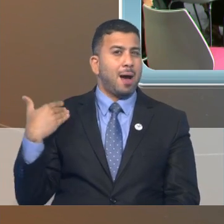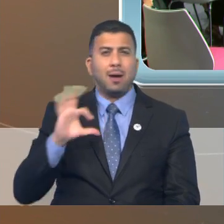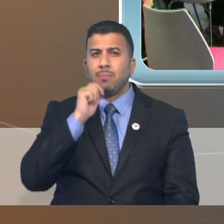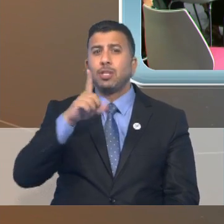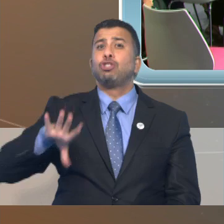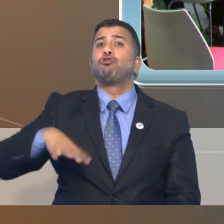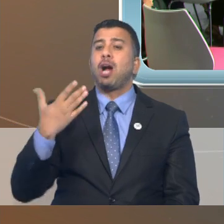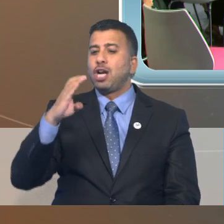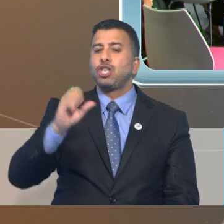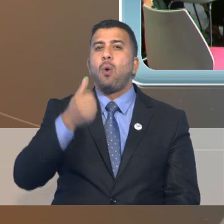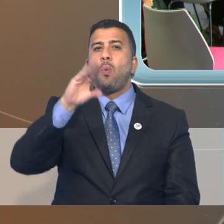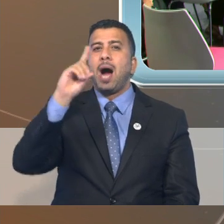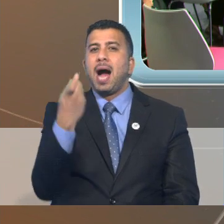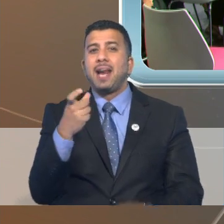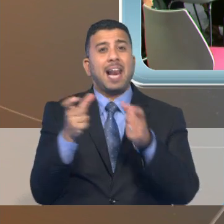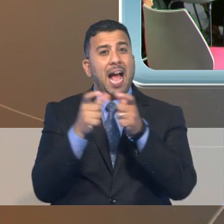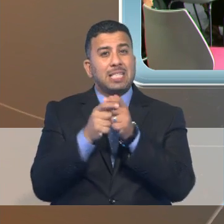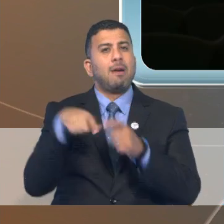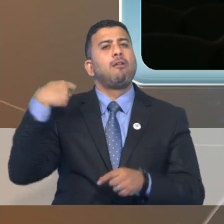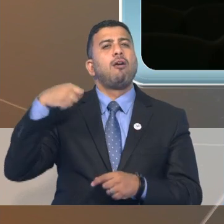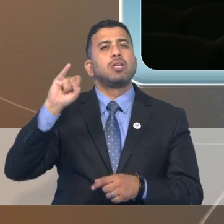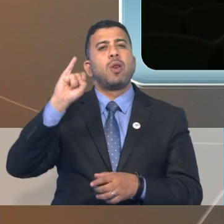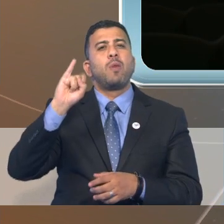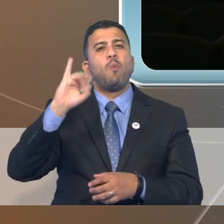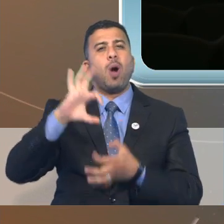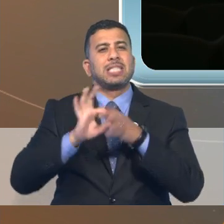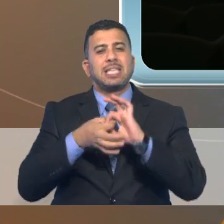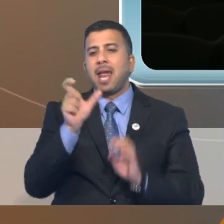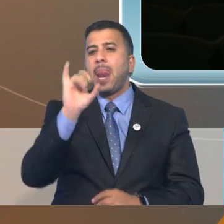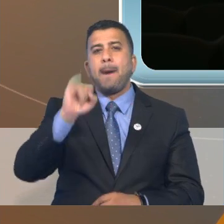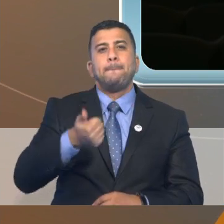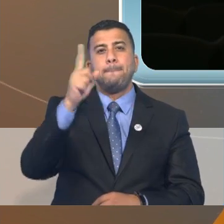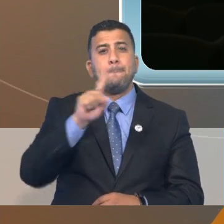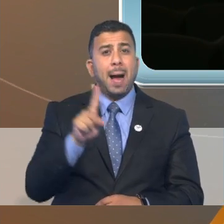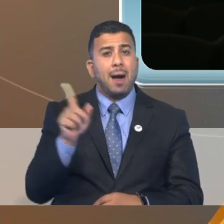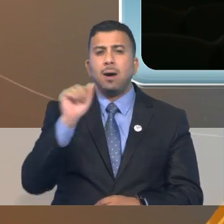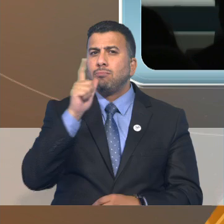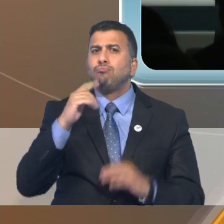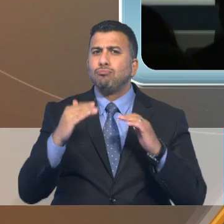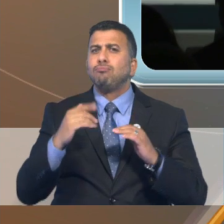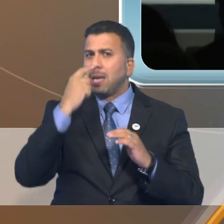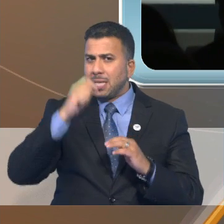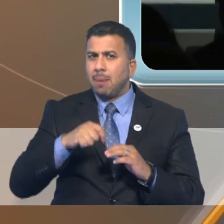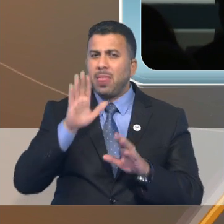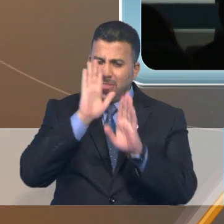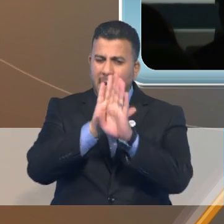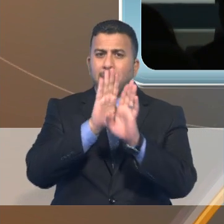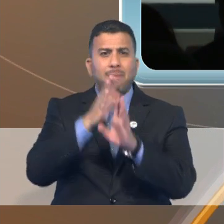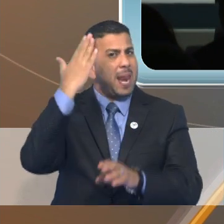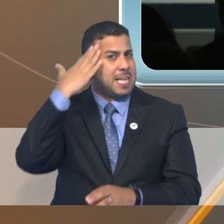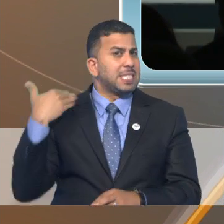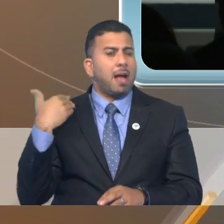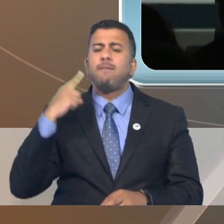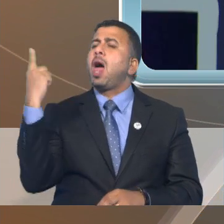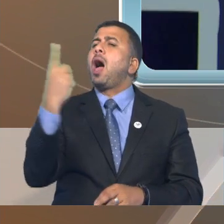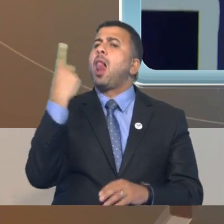الشيخة جواهر بنت محمد القاسمي رئيسة مؤسسة نماء للارتقاء بالمرأة الالتزام بدعم كل النساء في العالم